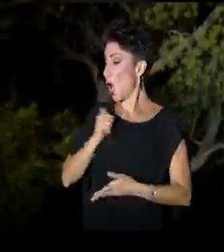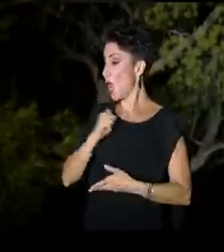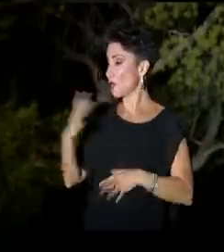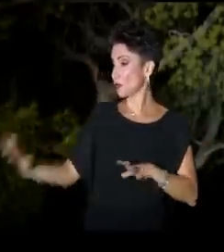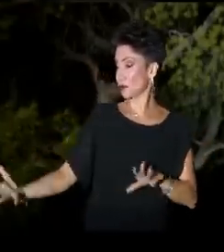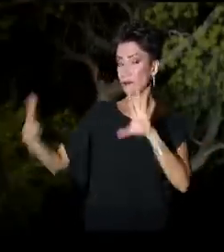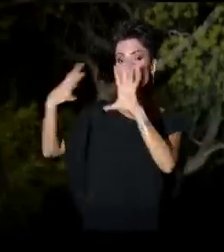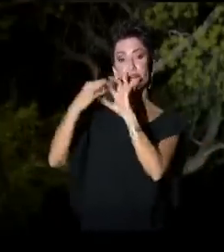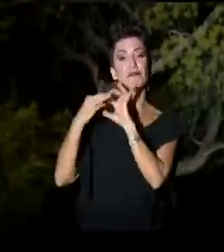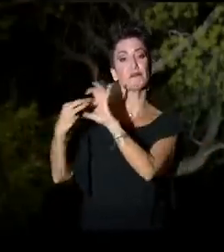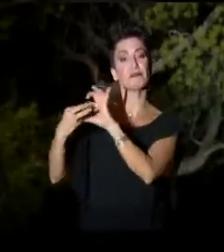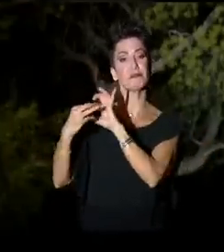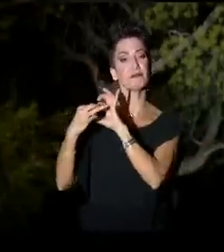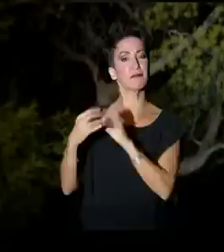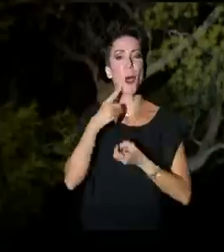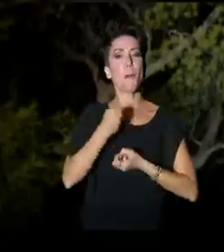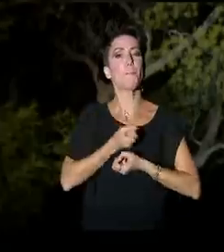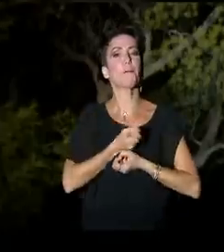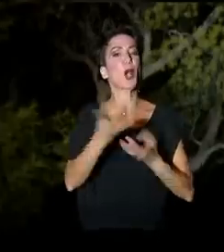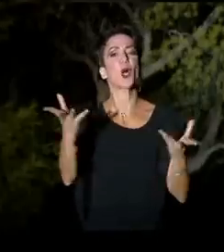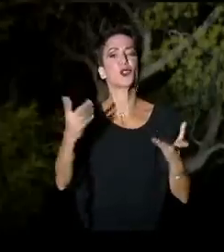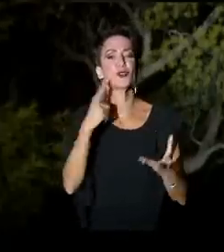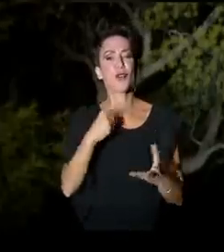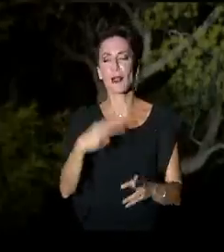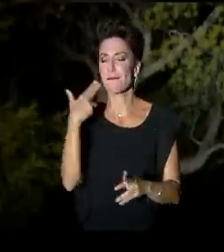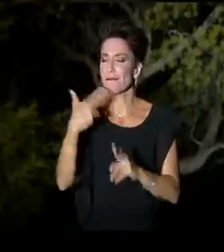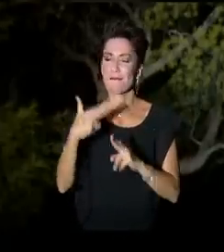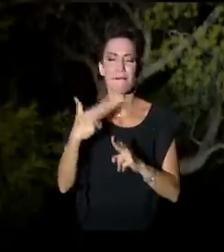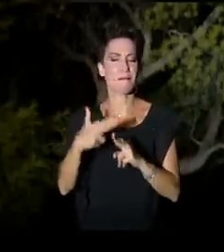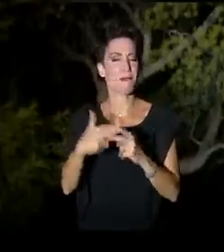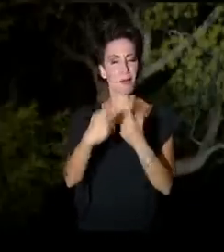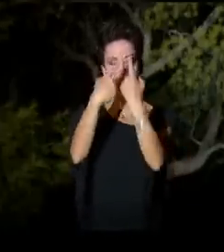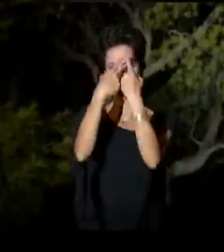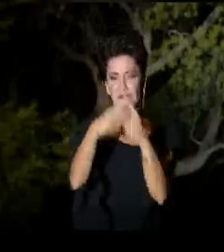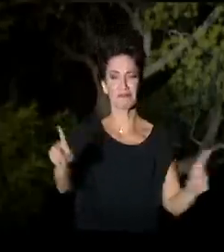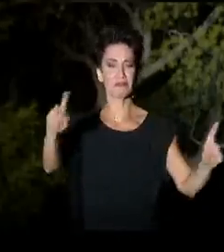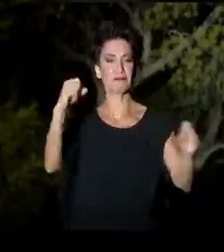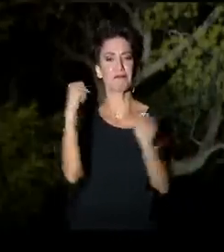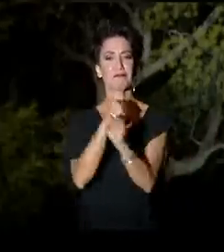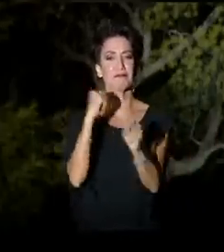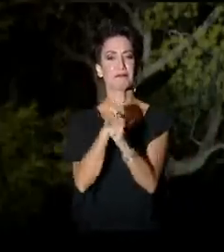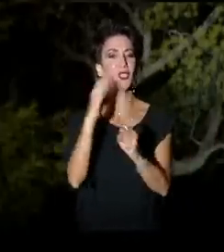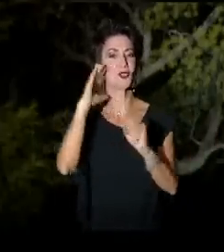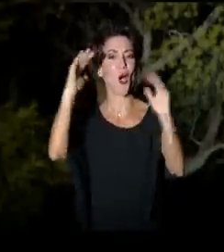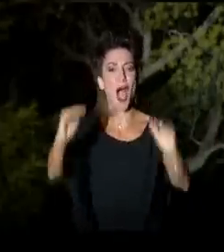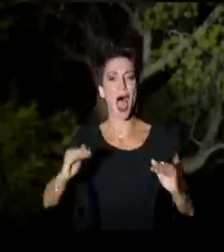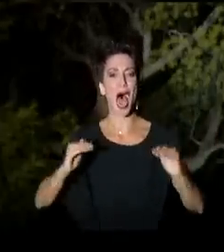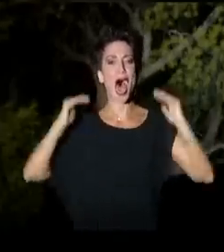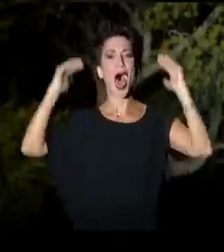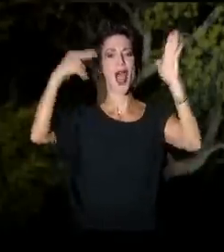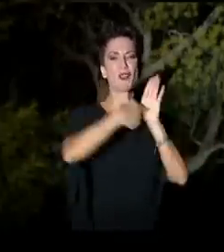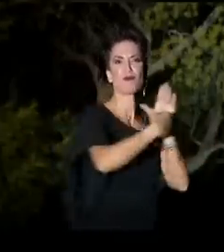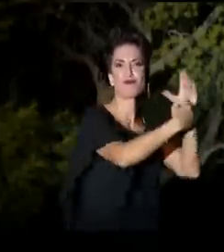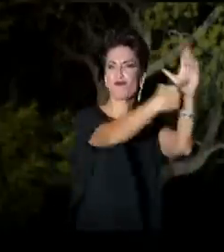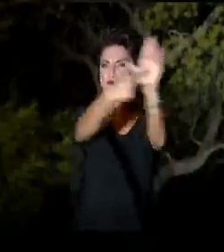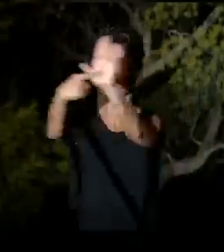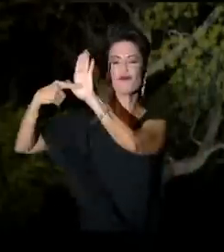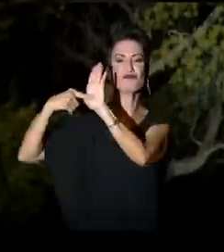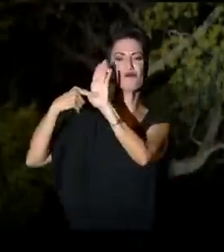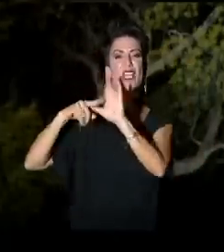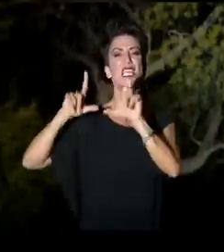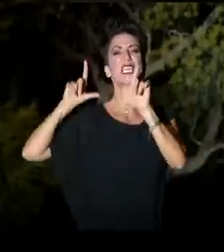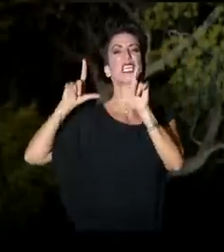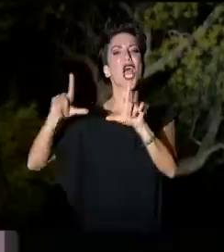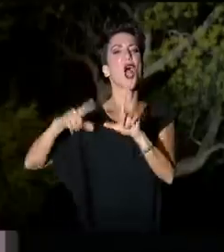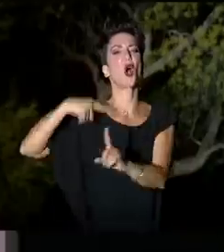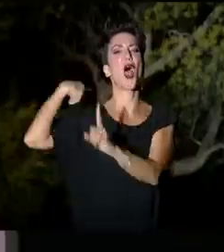πατρίδα μας σε σύντομο χρόνο πρότυπα και καινοτόμα έργα που συμβάλλουν στην αναβάθμιση της διεθνούς εικόνας της χώρας.